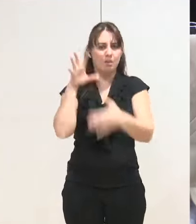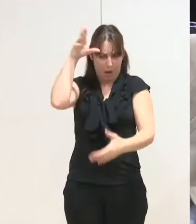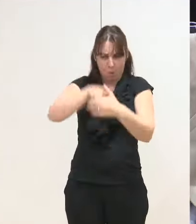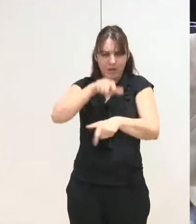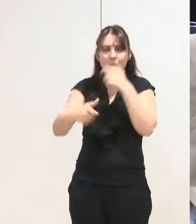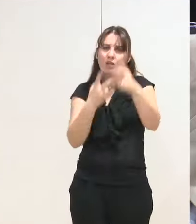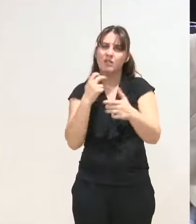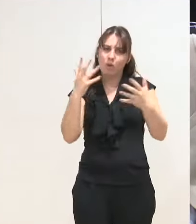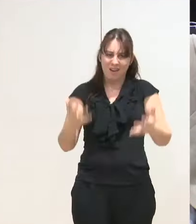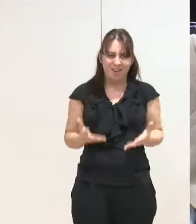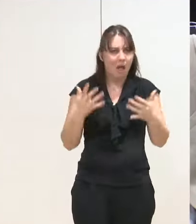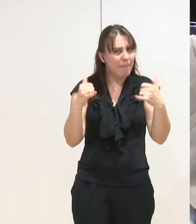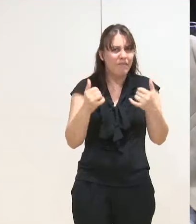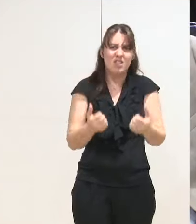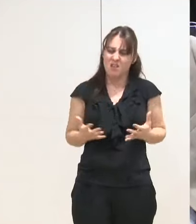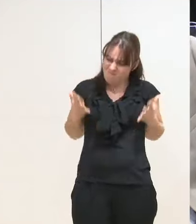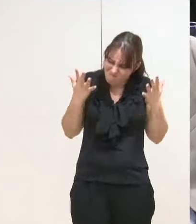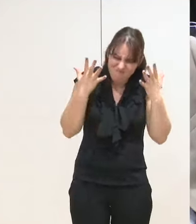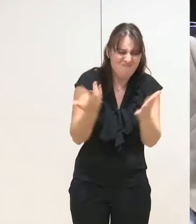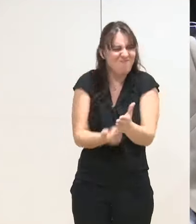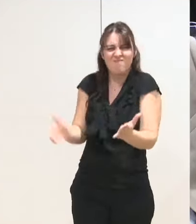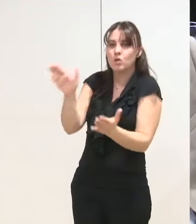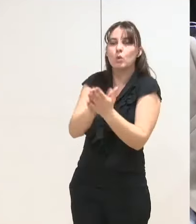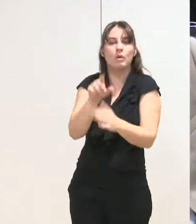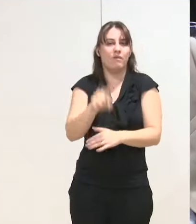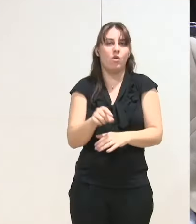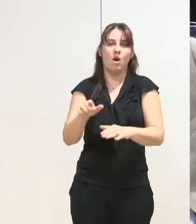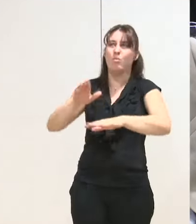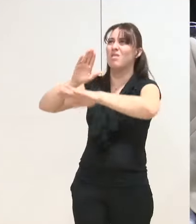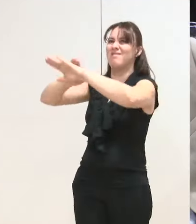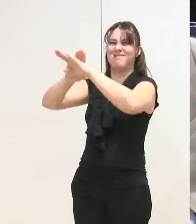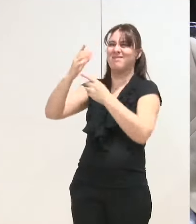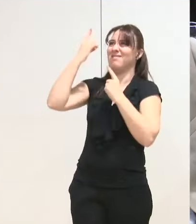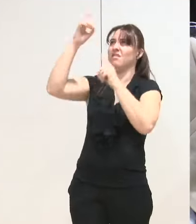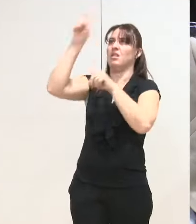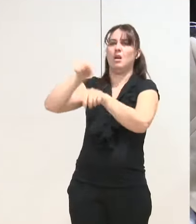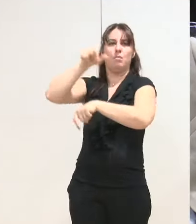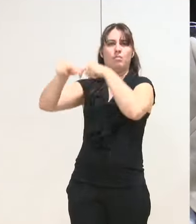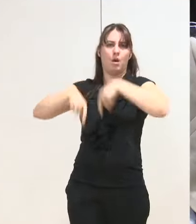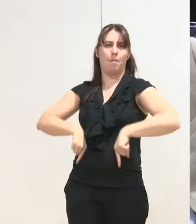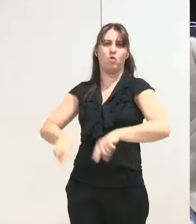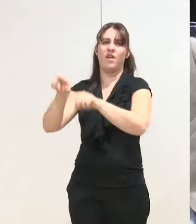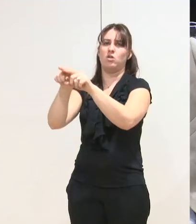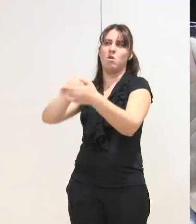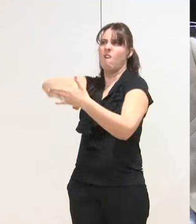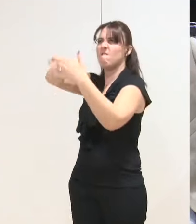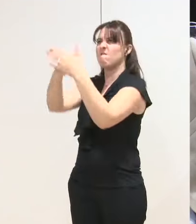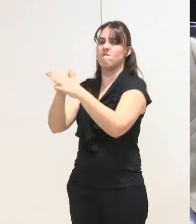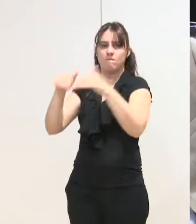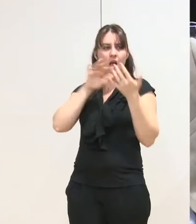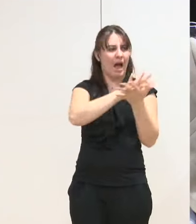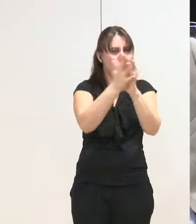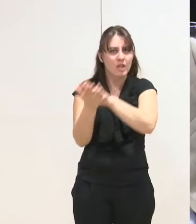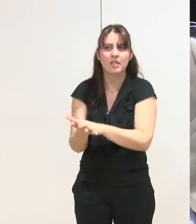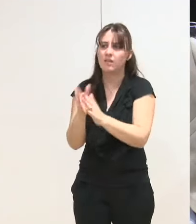slifier pour amener le gouvernement à revenir sur ces décisions austéritaires et destructrices du service public du monde associatif